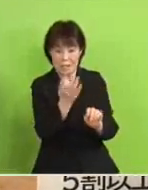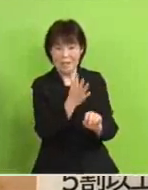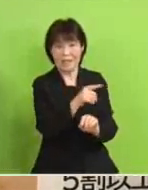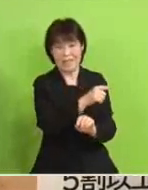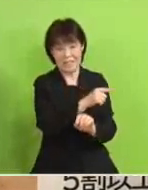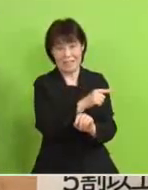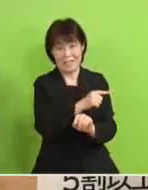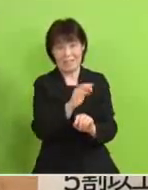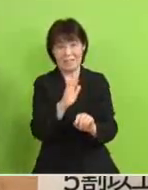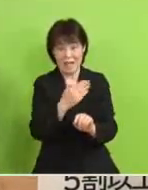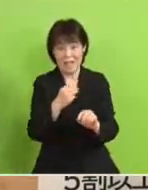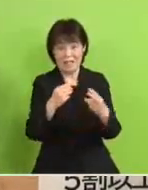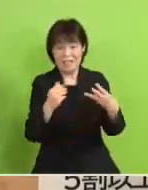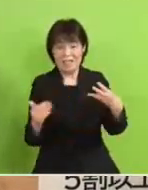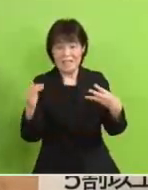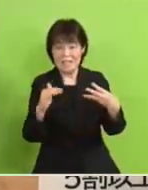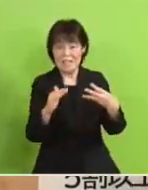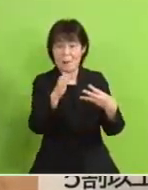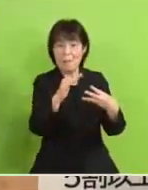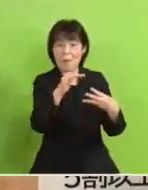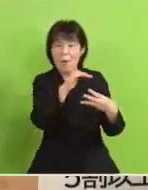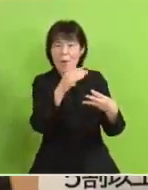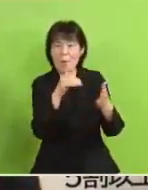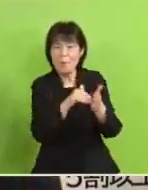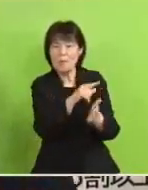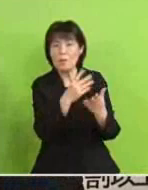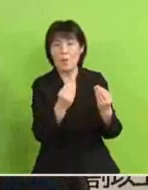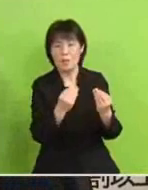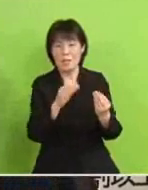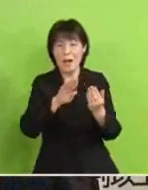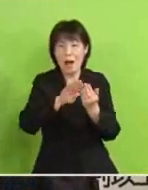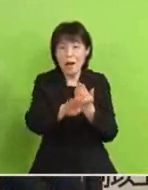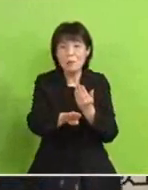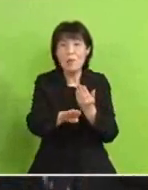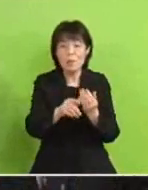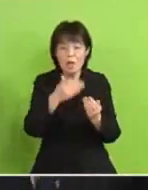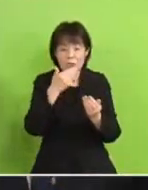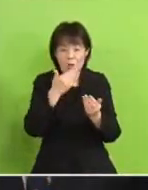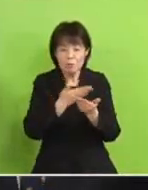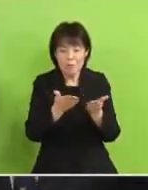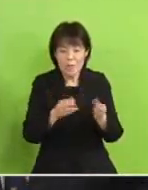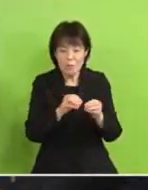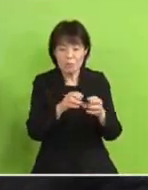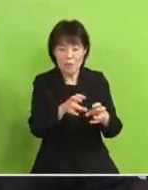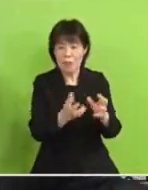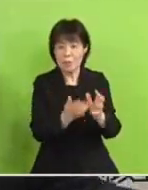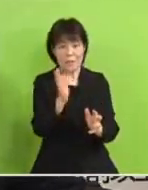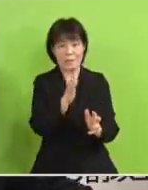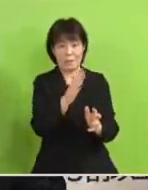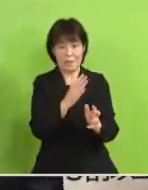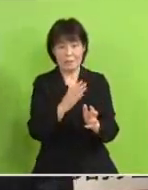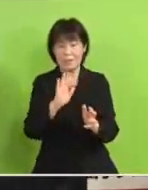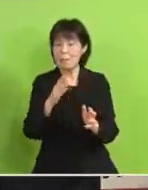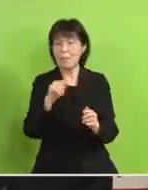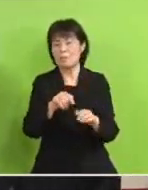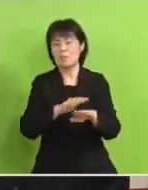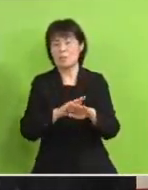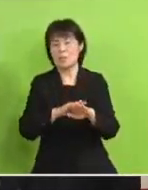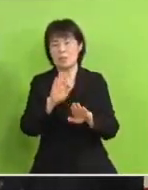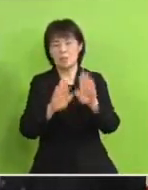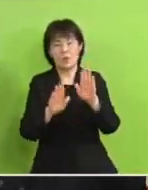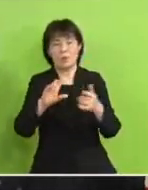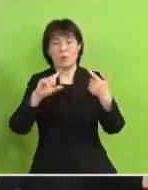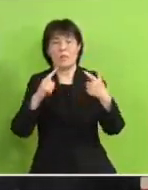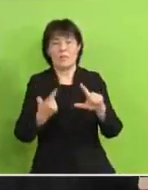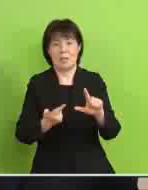も第3波の時もここまでで、あとは飲食店クラスター出てません。今回はそことは違う状